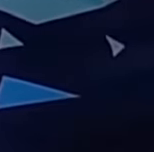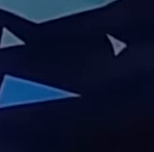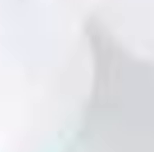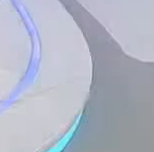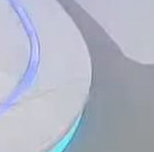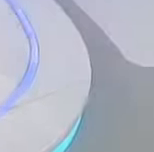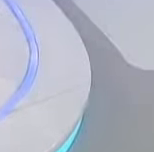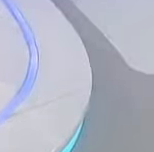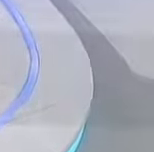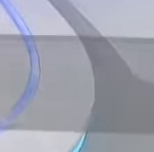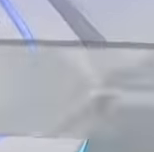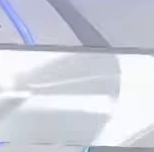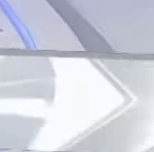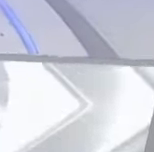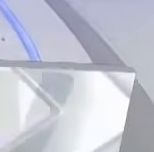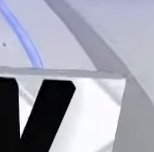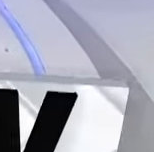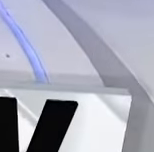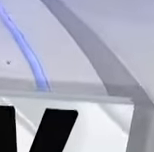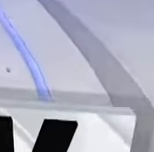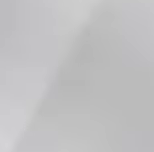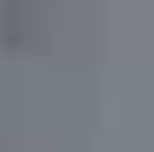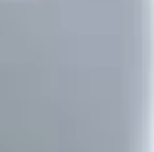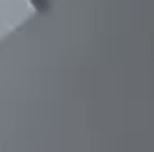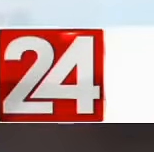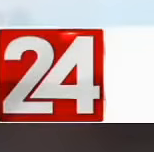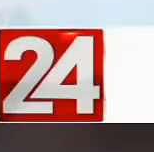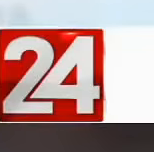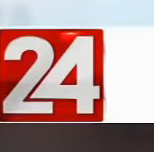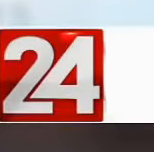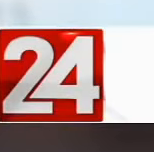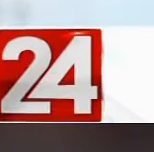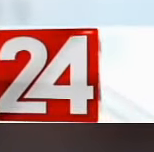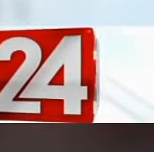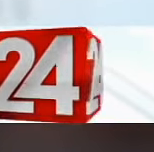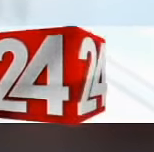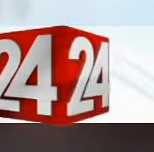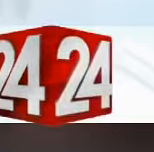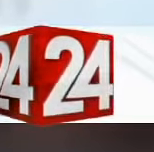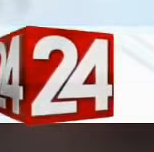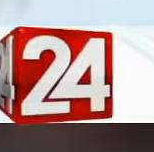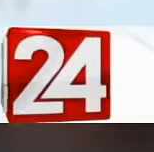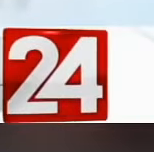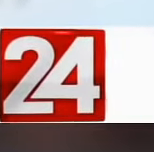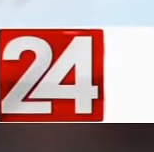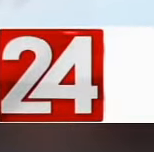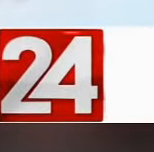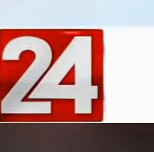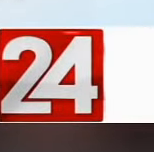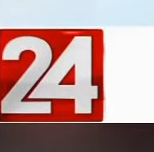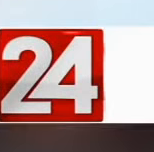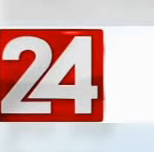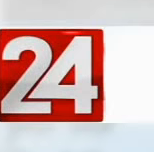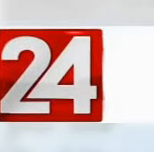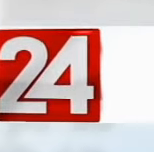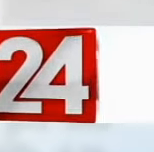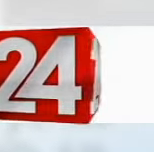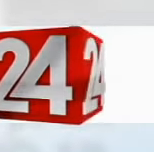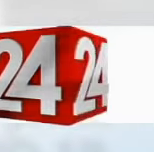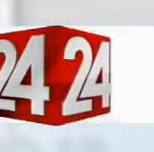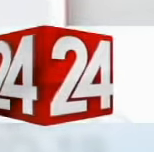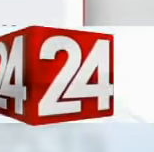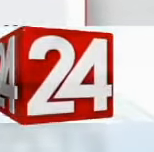oras. At tutukan, sa hashtag Boses Mo, ang pulso ng publiko sa pagbabakuna